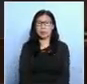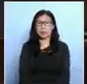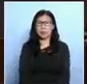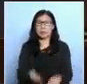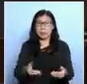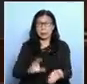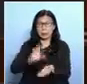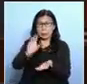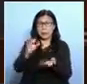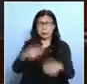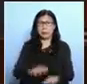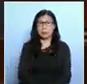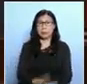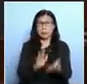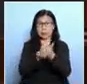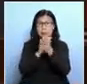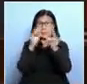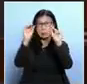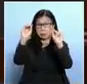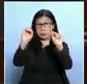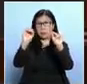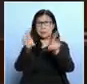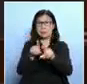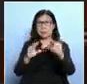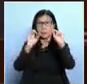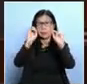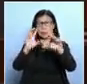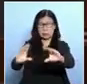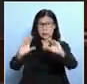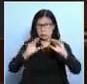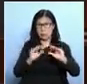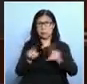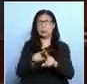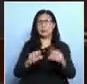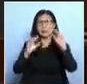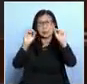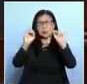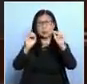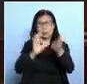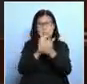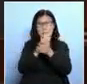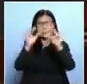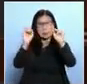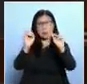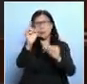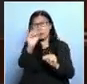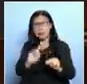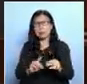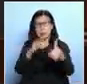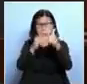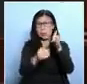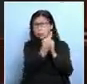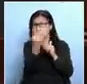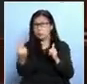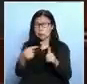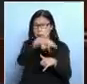入去嘅錢呢要花70年。就算70年又如何呢？呢個係一個唔係個人嘅事業，一個